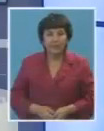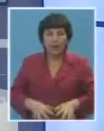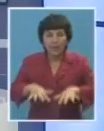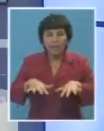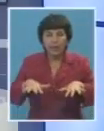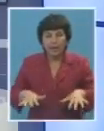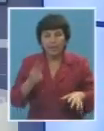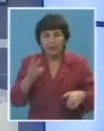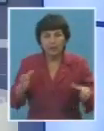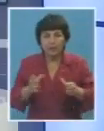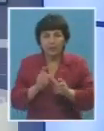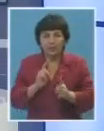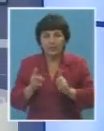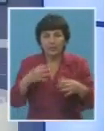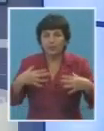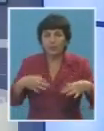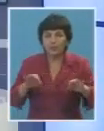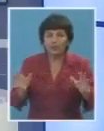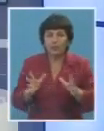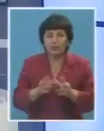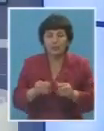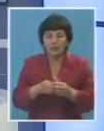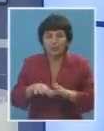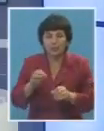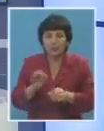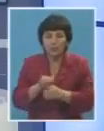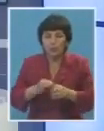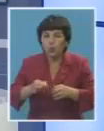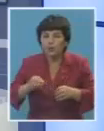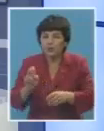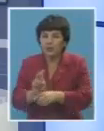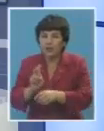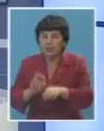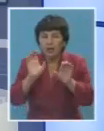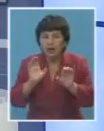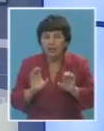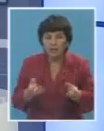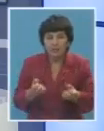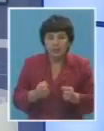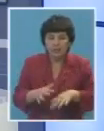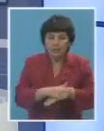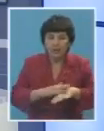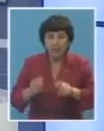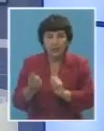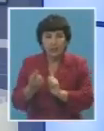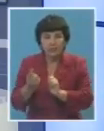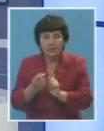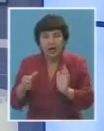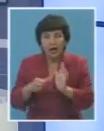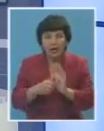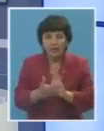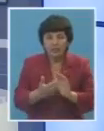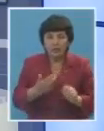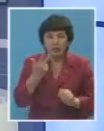Парламенттің қос палатасы бүгін каникулға шықты. Депутаттар енді өңірлерді аралап қабылданған заңдарды түсіндіреді, халықпен кездеседі. 6-шы